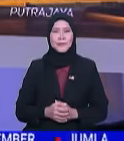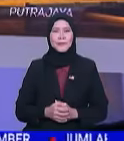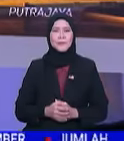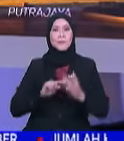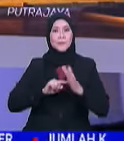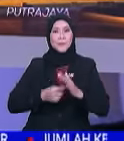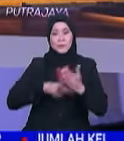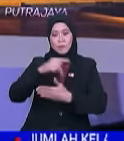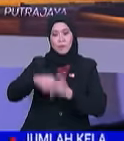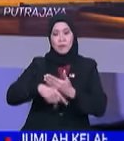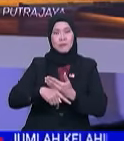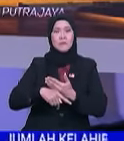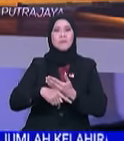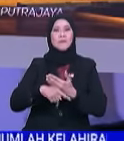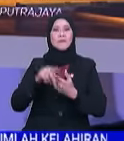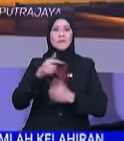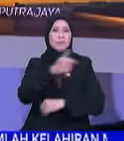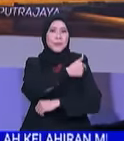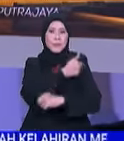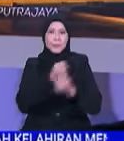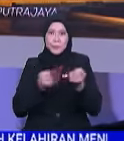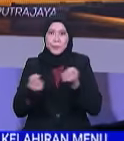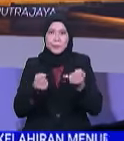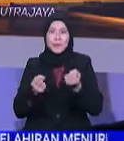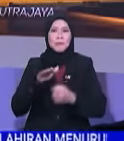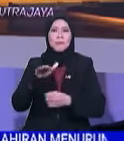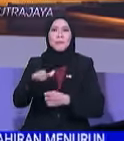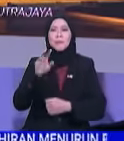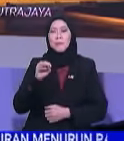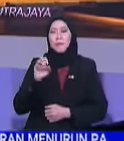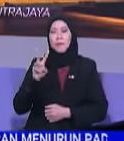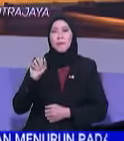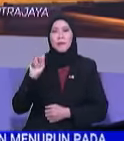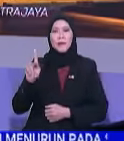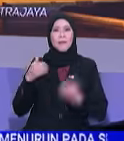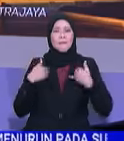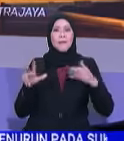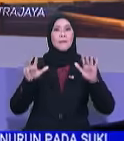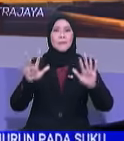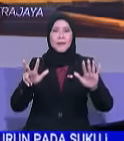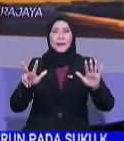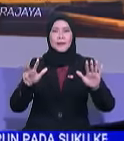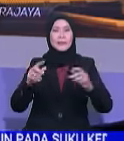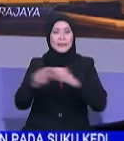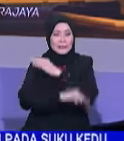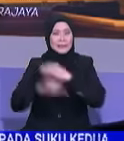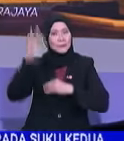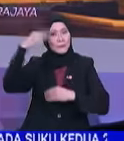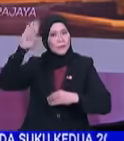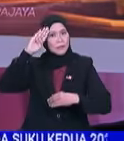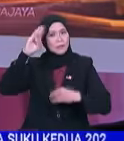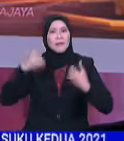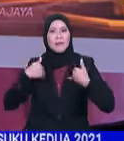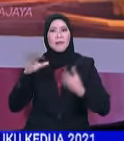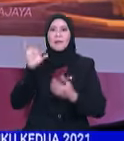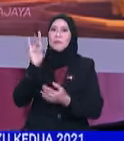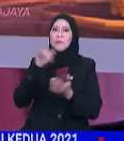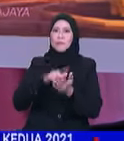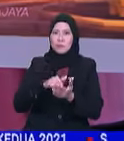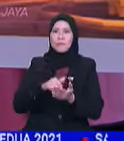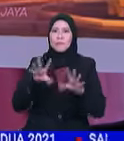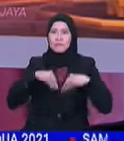Pelaksanaan program mobilisasi vaksin komuniti Movac, 8 lokasi seluruh Perlis merekodkan lebih 4,000 penduduk telah menerima